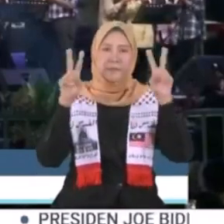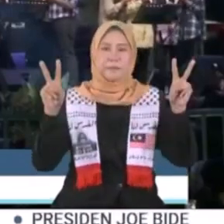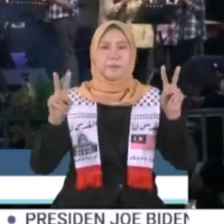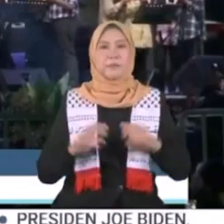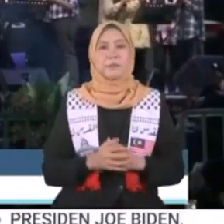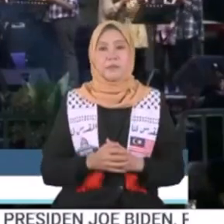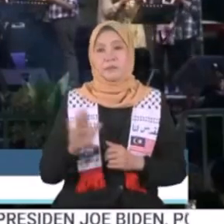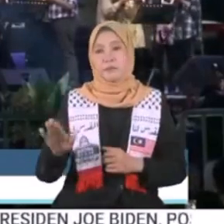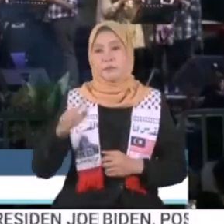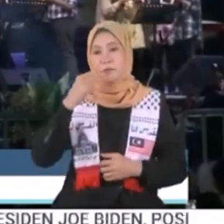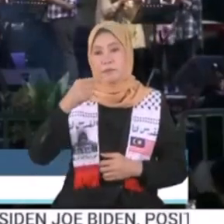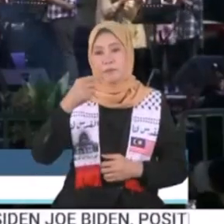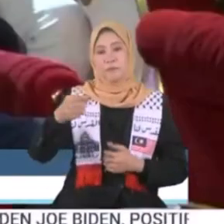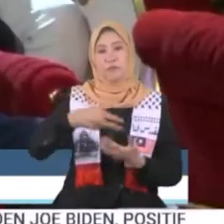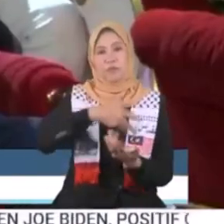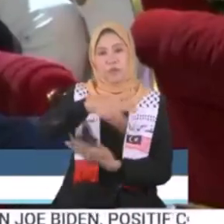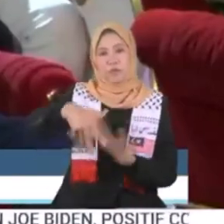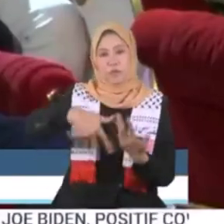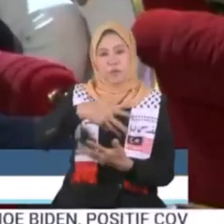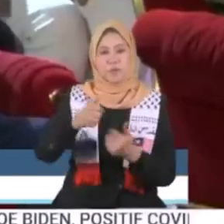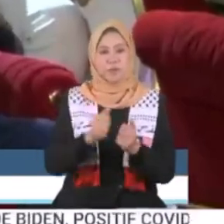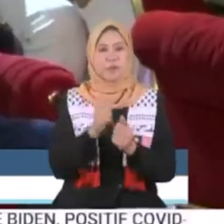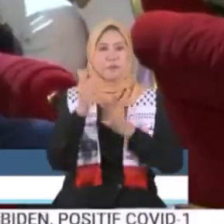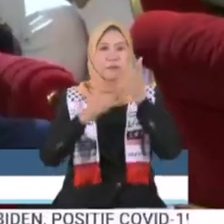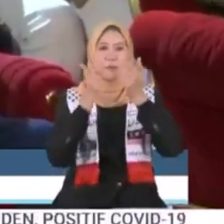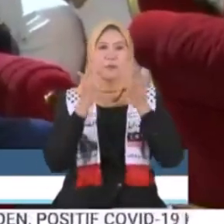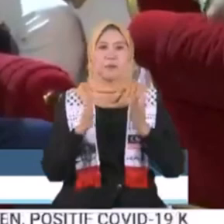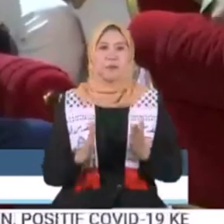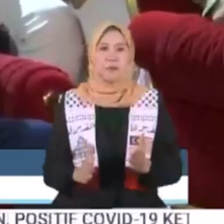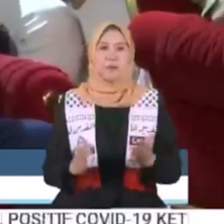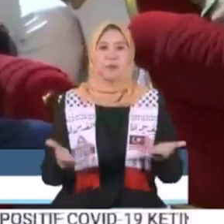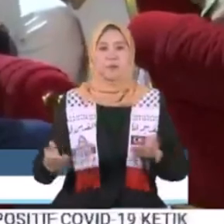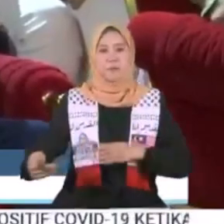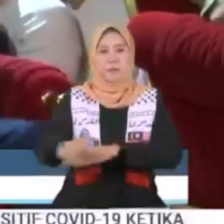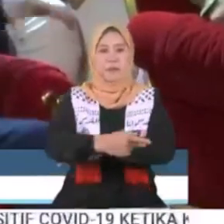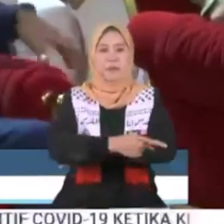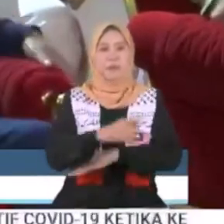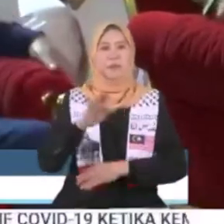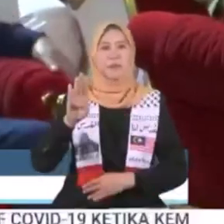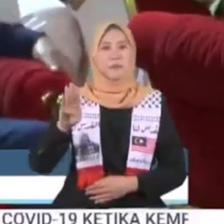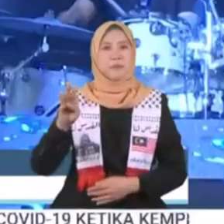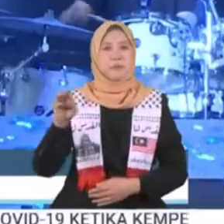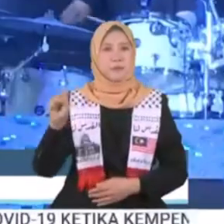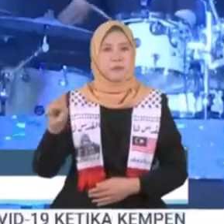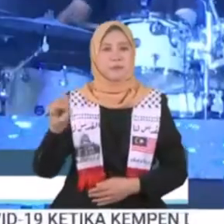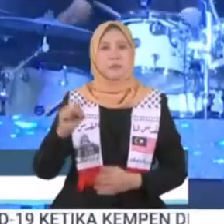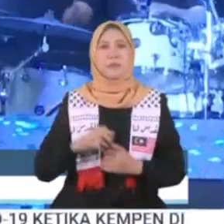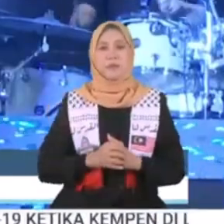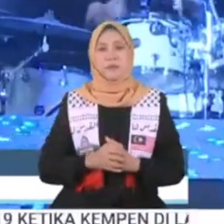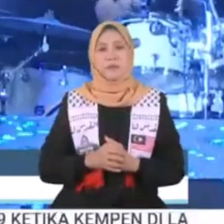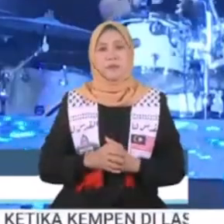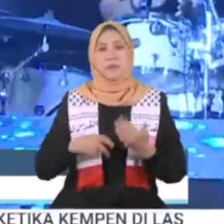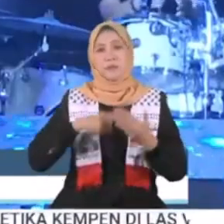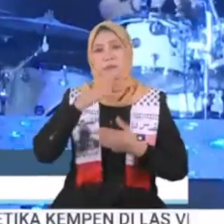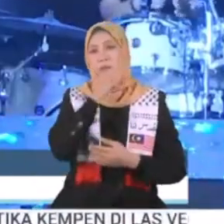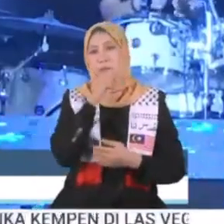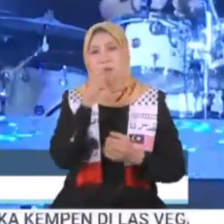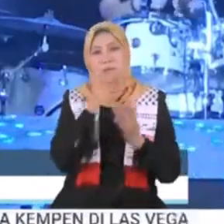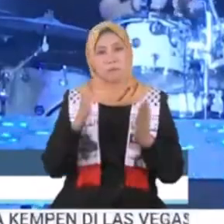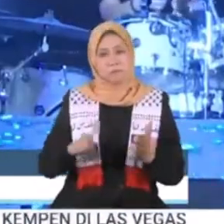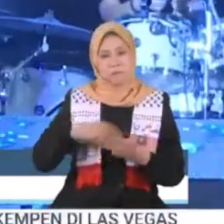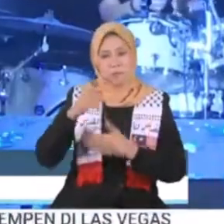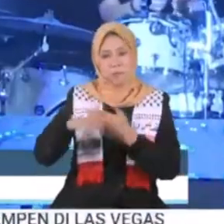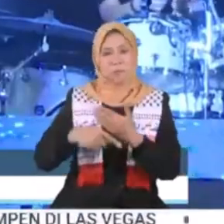sejahteraiakikian Sep ber m denganengun yang di Padang MBS malam besona seni serempan 2024